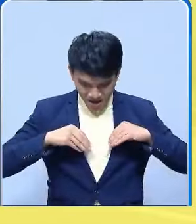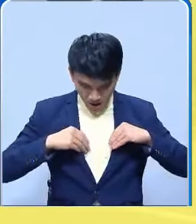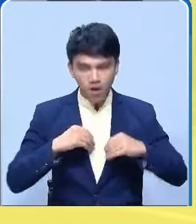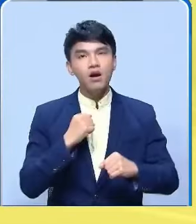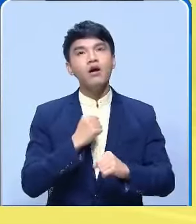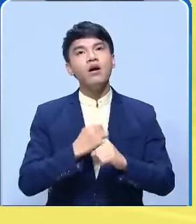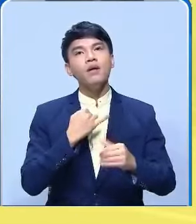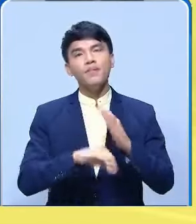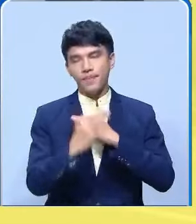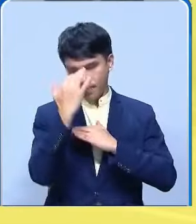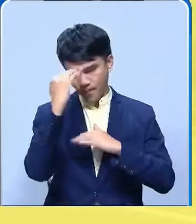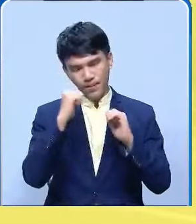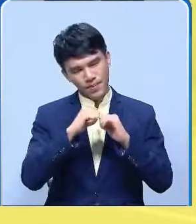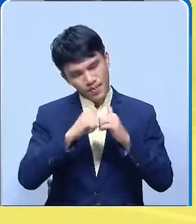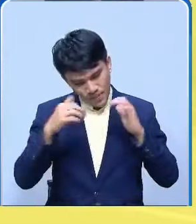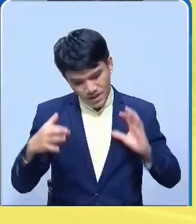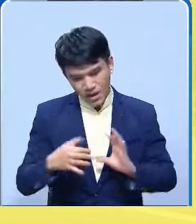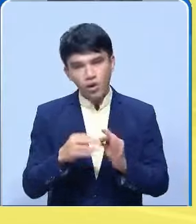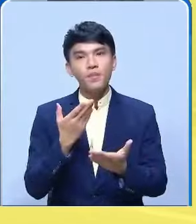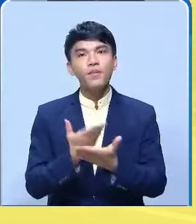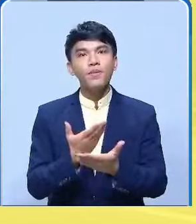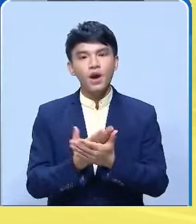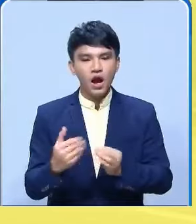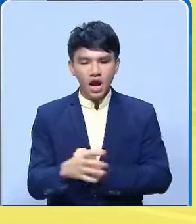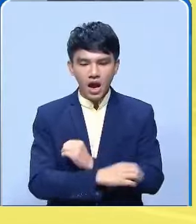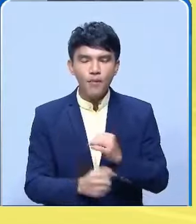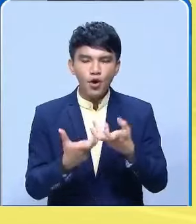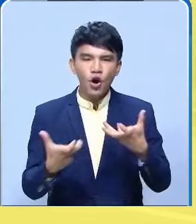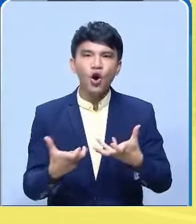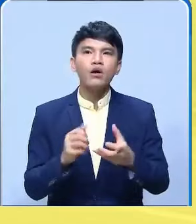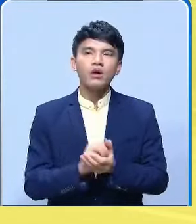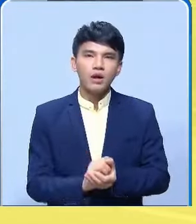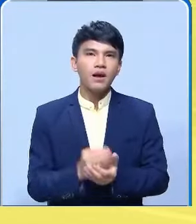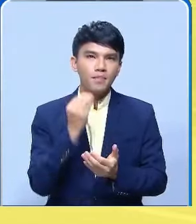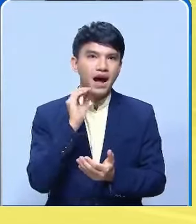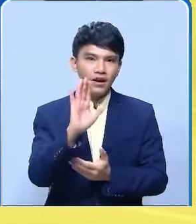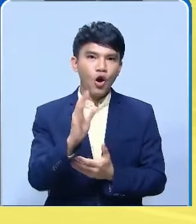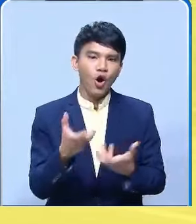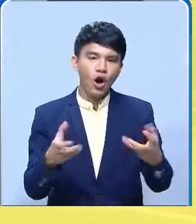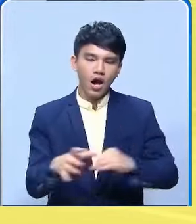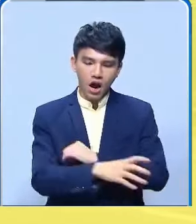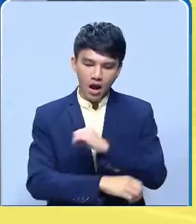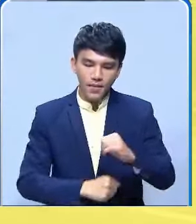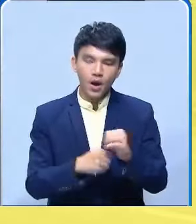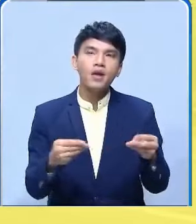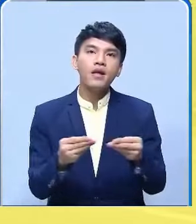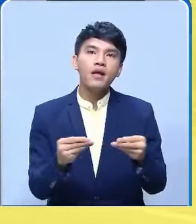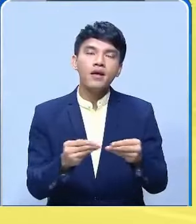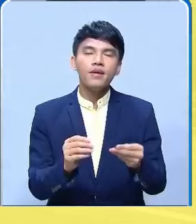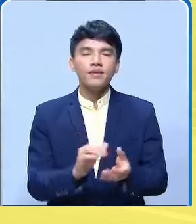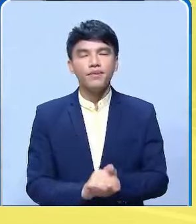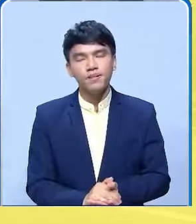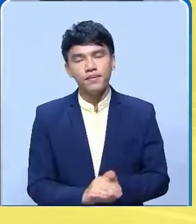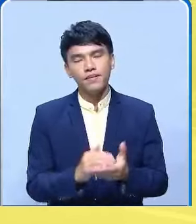เนี่ยเดือดร้อนทางการเงินที่ไปขโมยของแฟนเก่าถึงในบ้านเนี่ยเธอยอมรับติดพนันออนไลน์แ